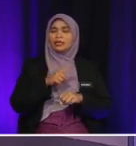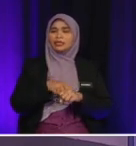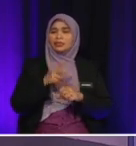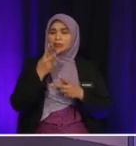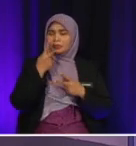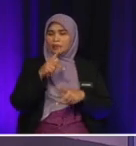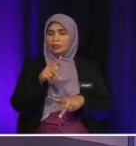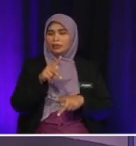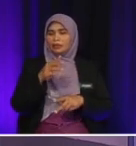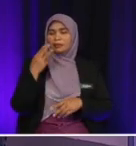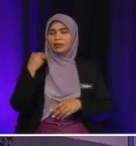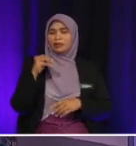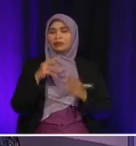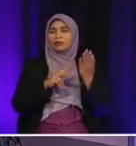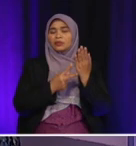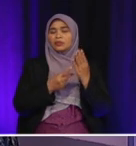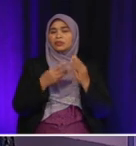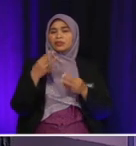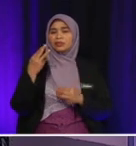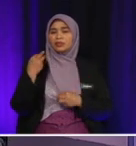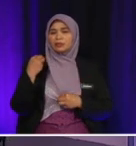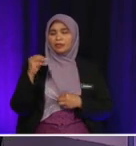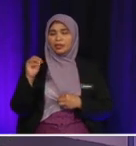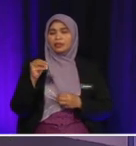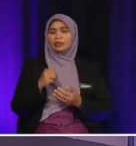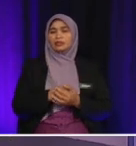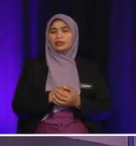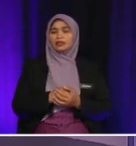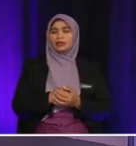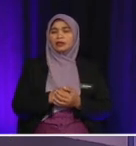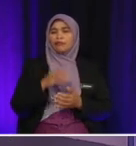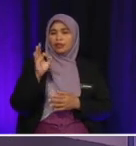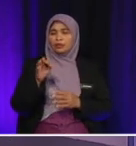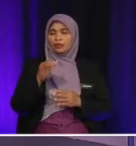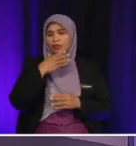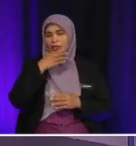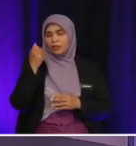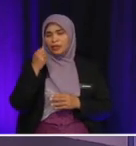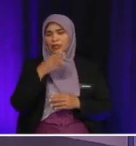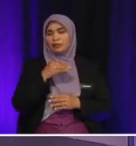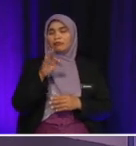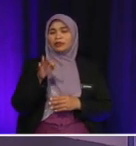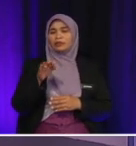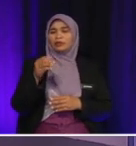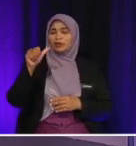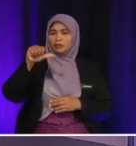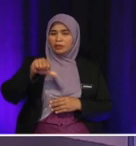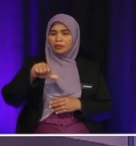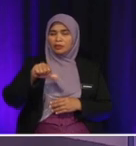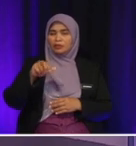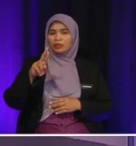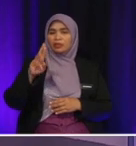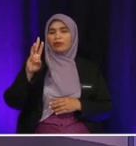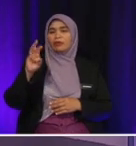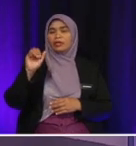mereka pusat pemerintahan mereka faktor kegemilangan dan juga faktor kemerosotan riwayat hidup